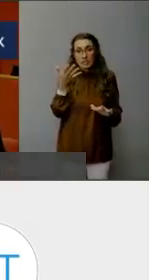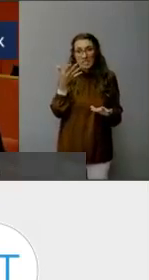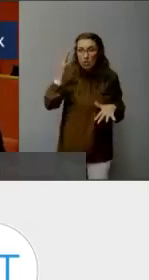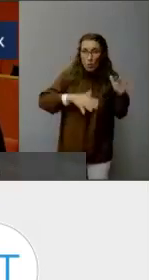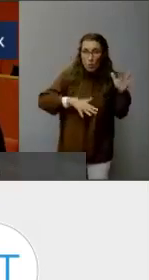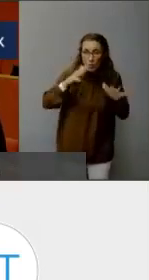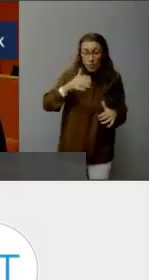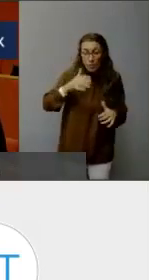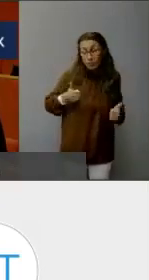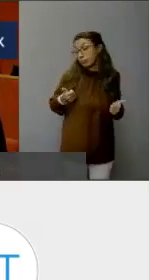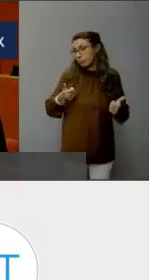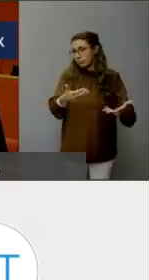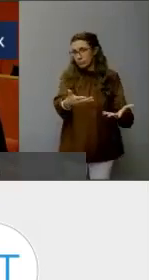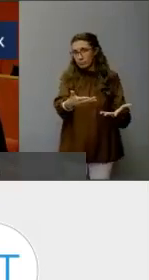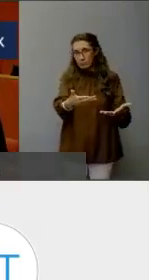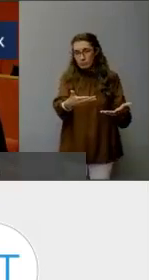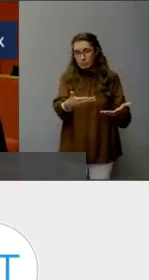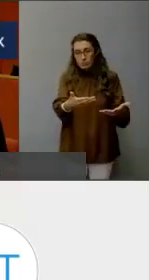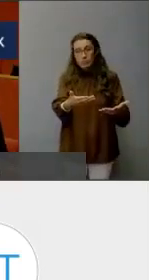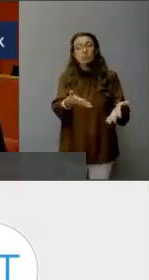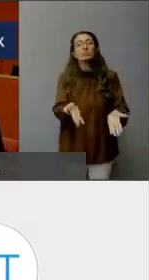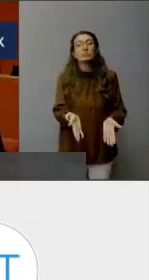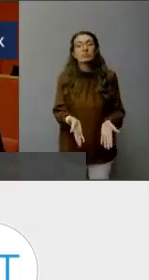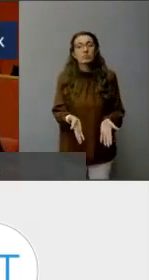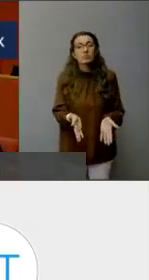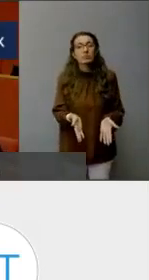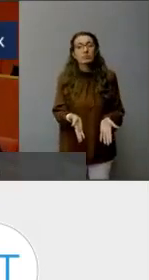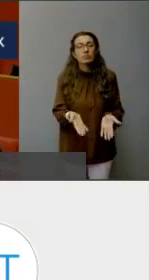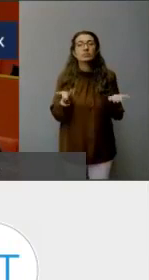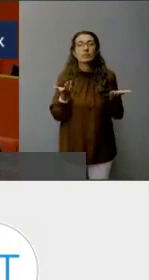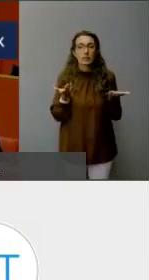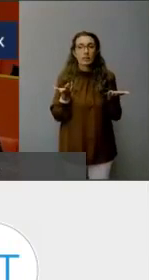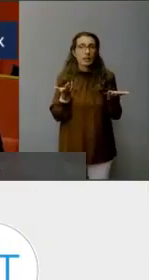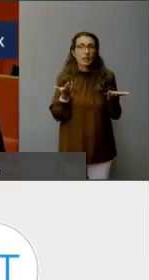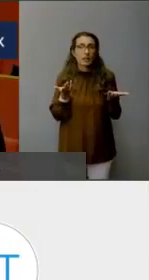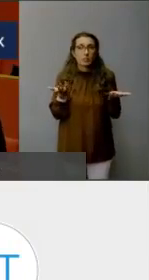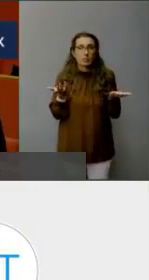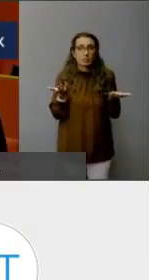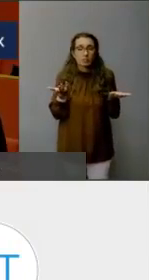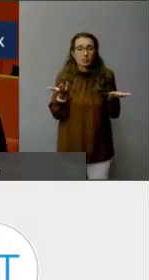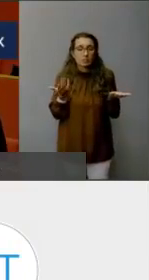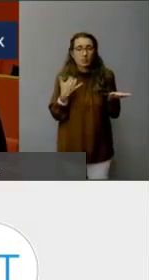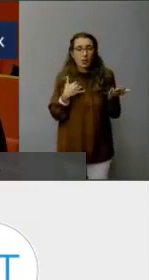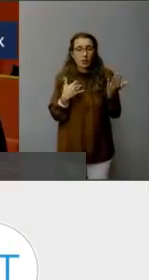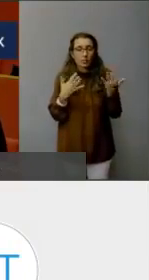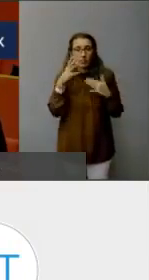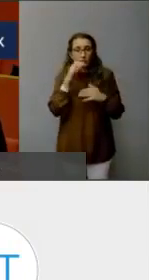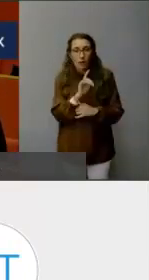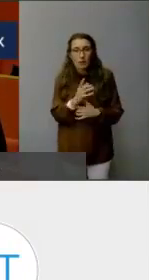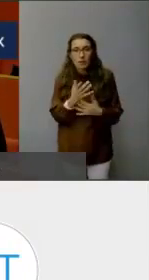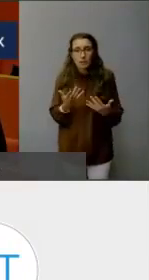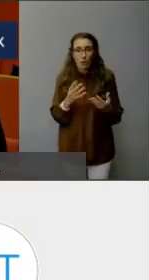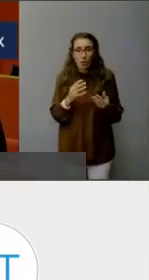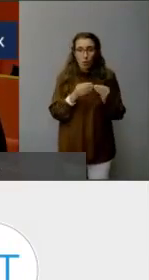qualcosa di più e di faccio di fatto sia ancora una volta di mostrarsi ha dato una dimostrazione